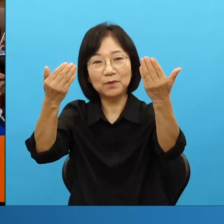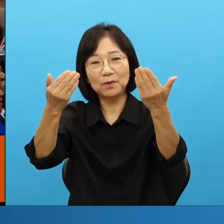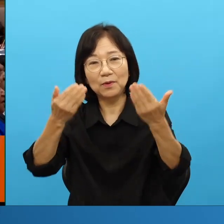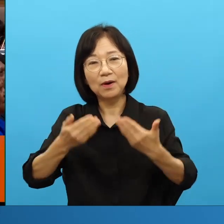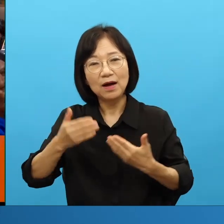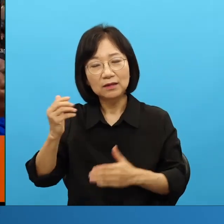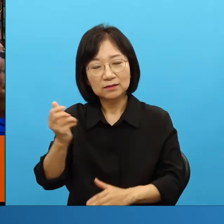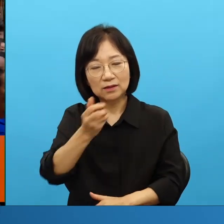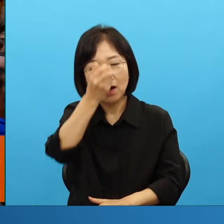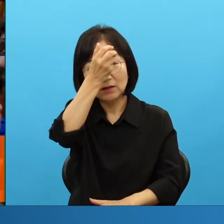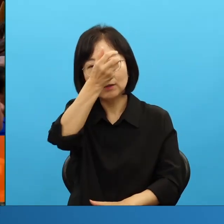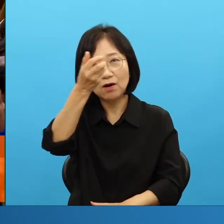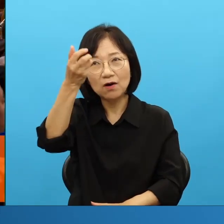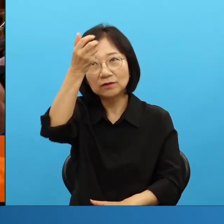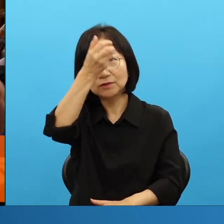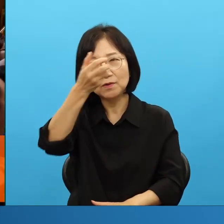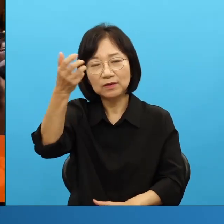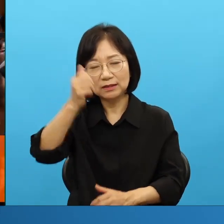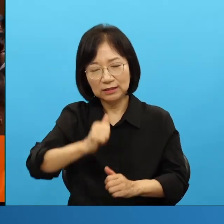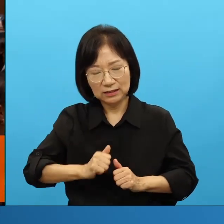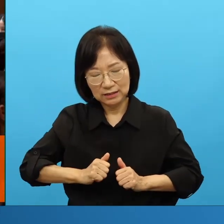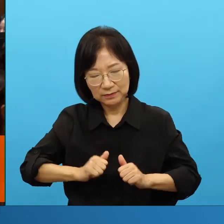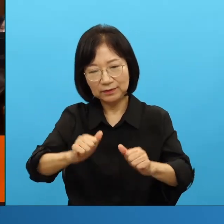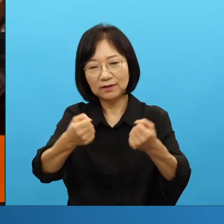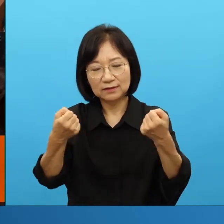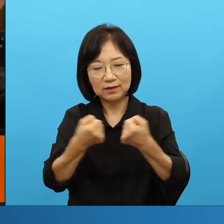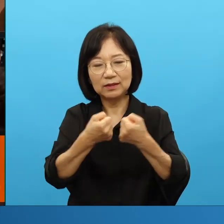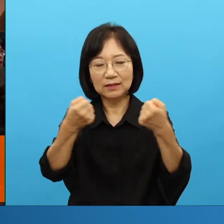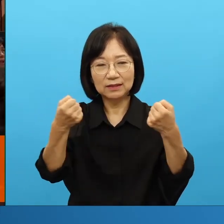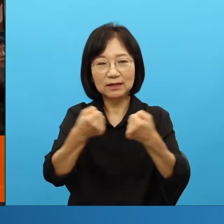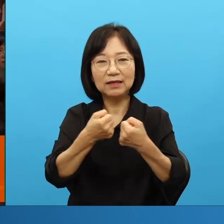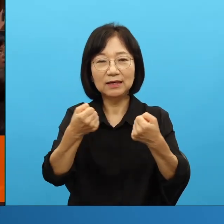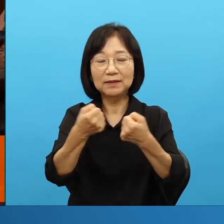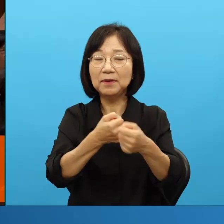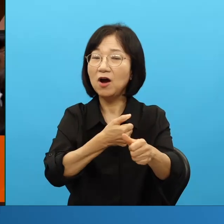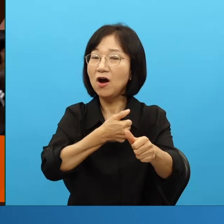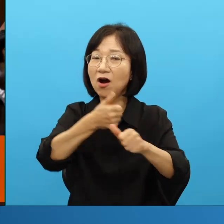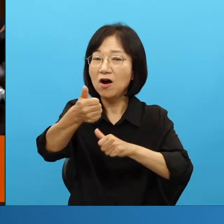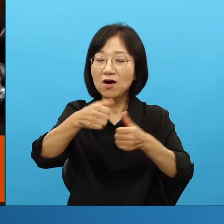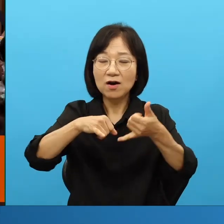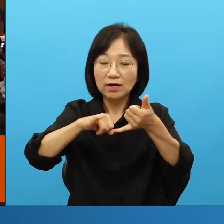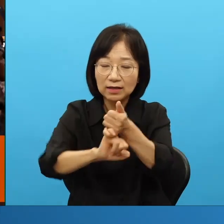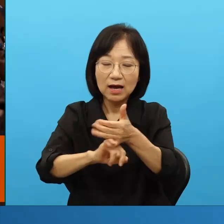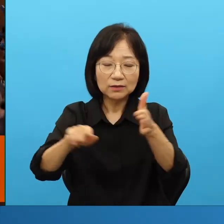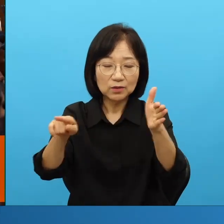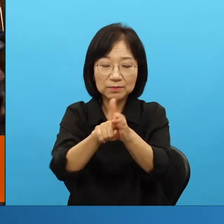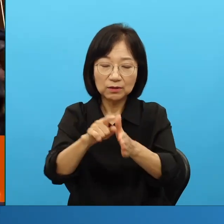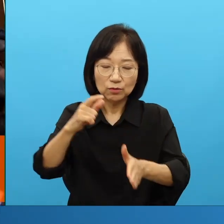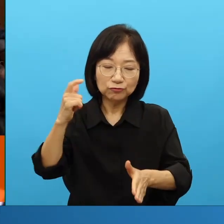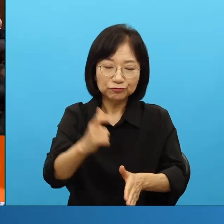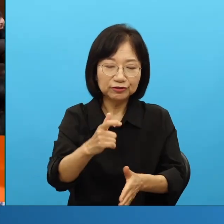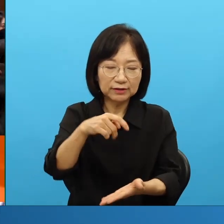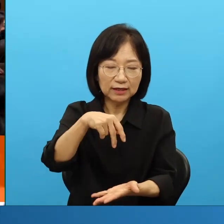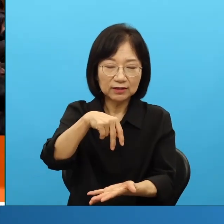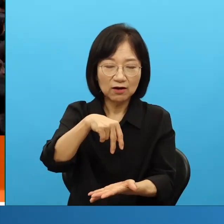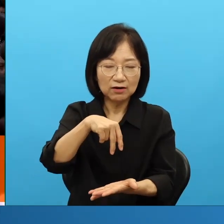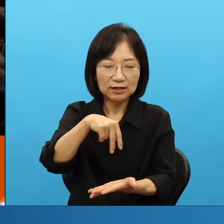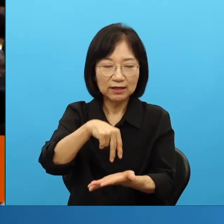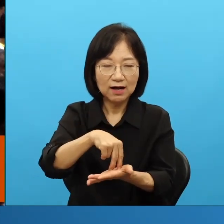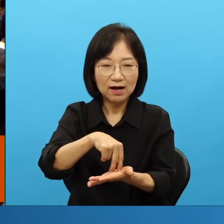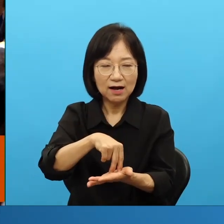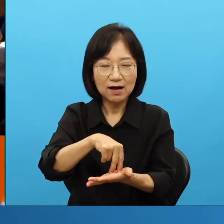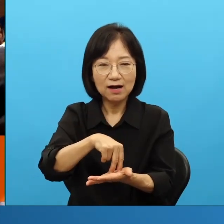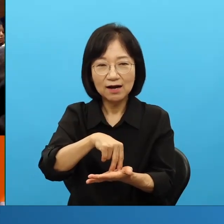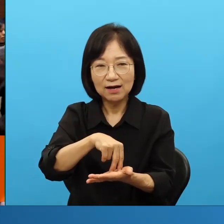믿고 성령으로 힘써 싸워 이기며 약속 믿고 굳게